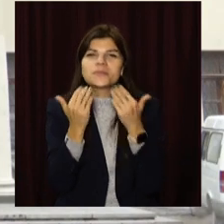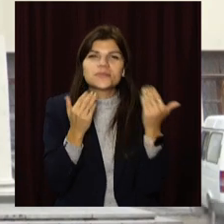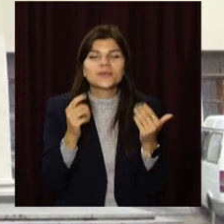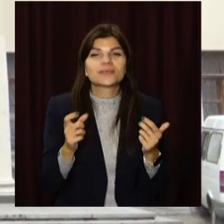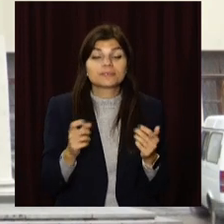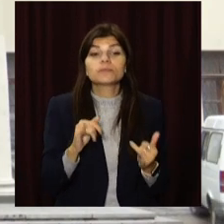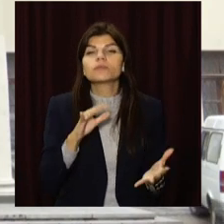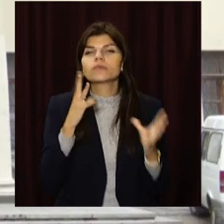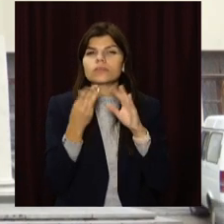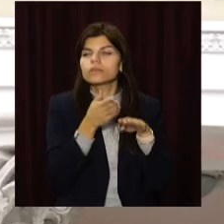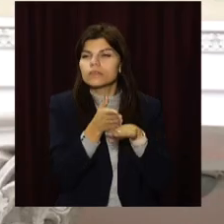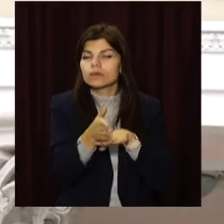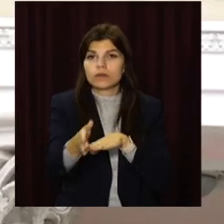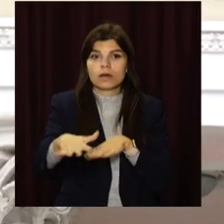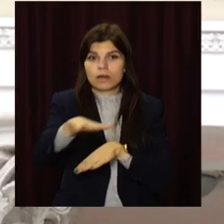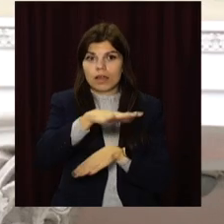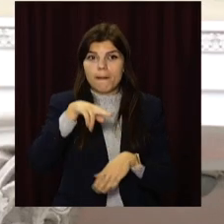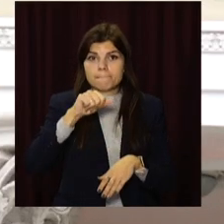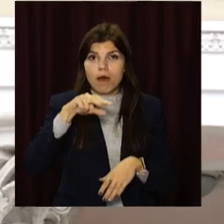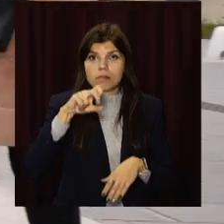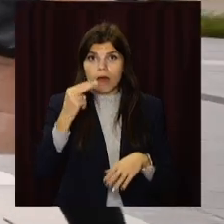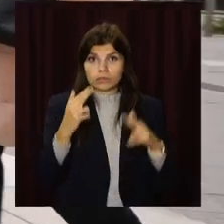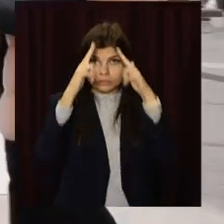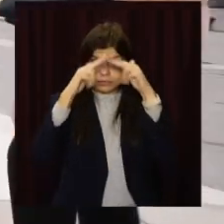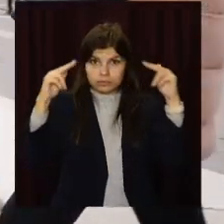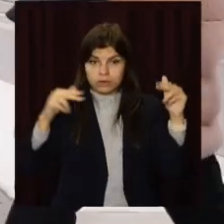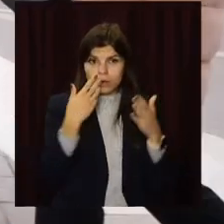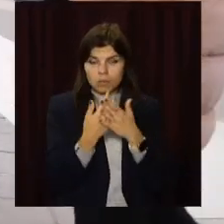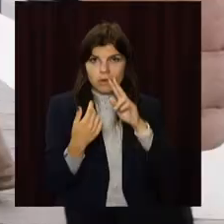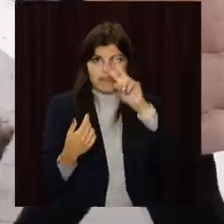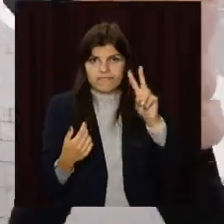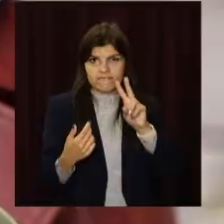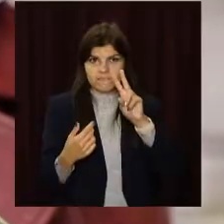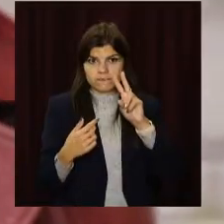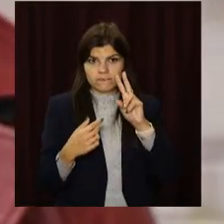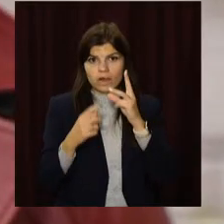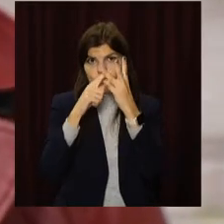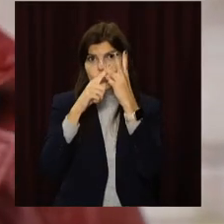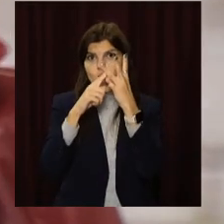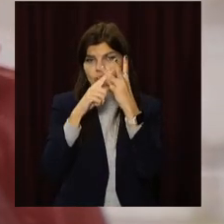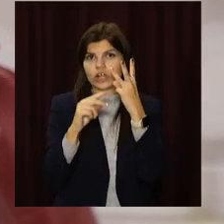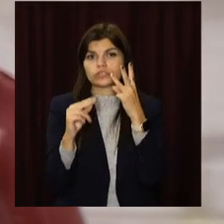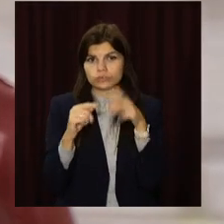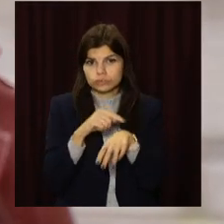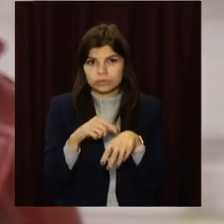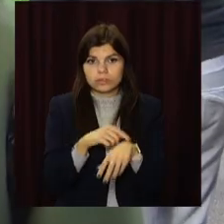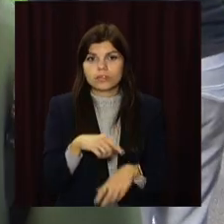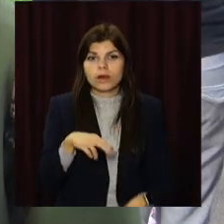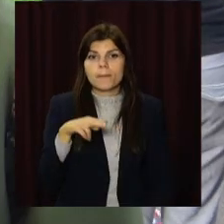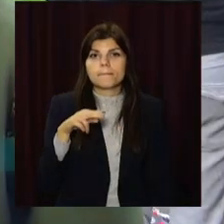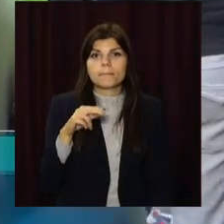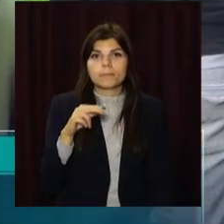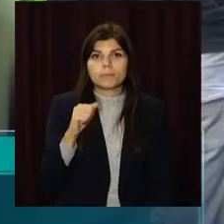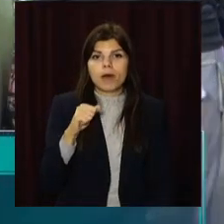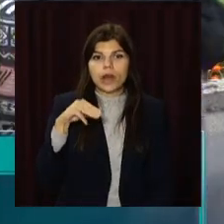зупинка маршруту – Потьомкінський палац. Екскурсія тривала 2,5 години. Кожен учасник дізнався для себе щось нове. Дуже